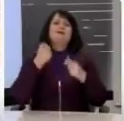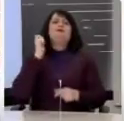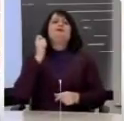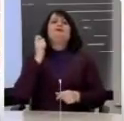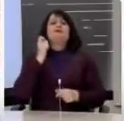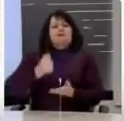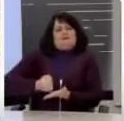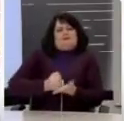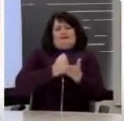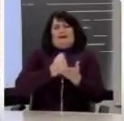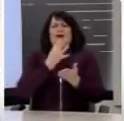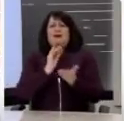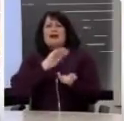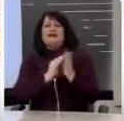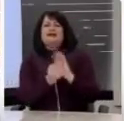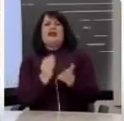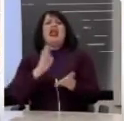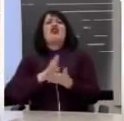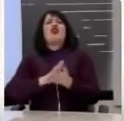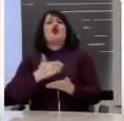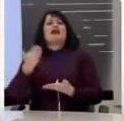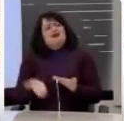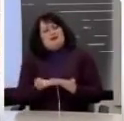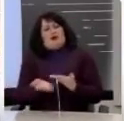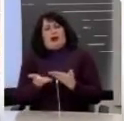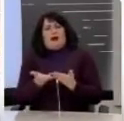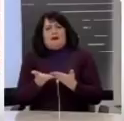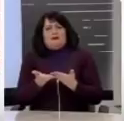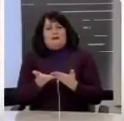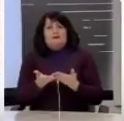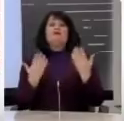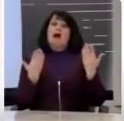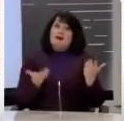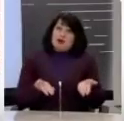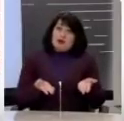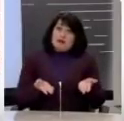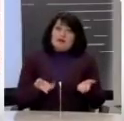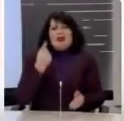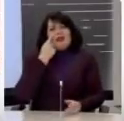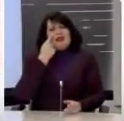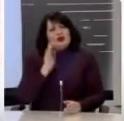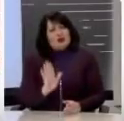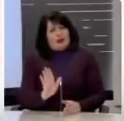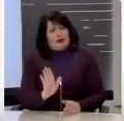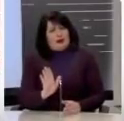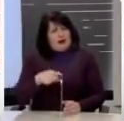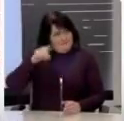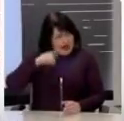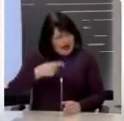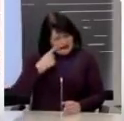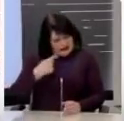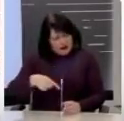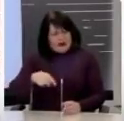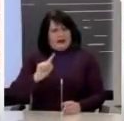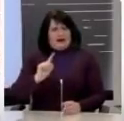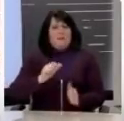βραχίωνα μια συμμορίας εκδοτικής. Αυτό θα το δούμε σαν επιλογή τις επόμενες μέρες και